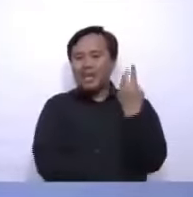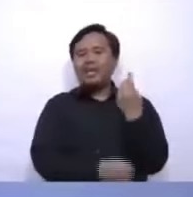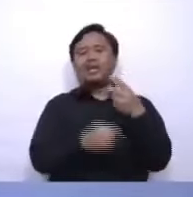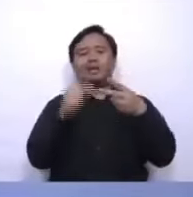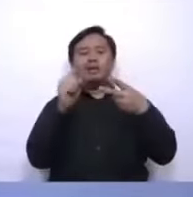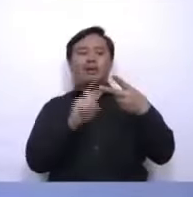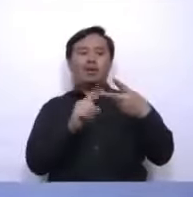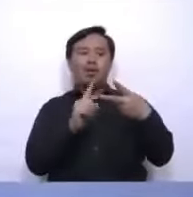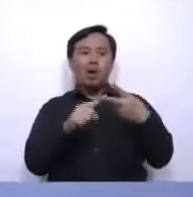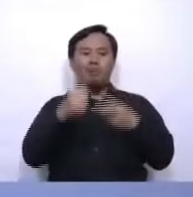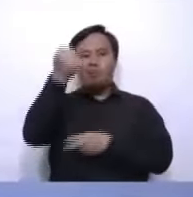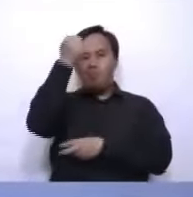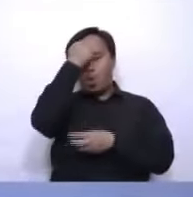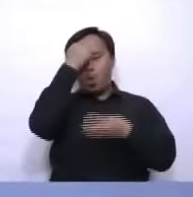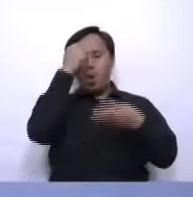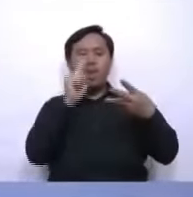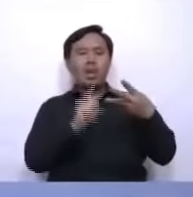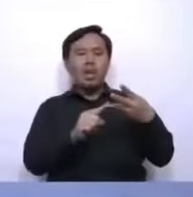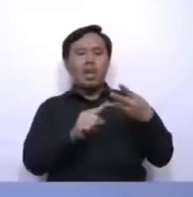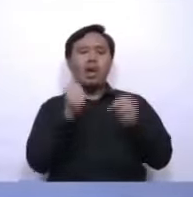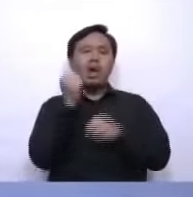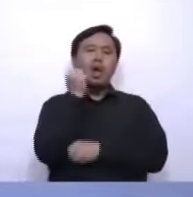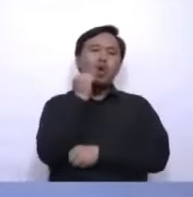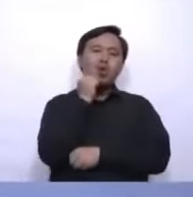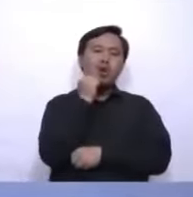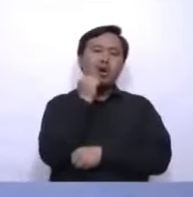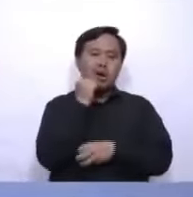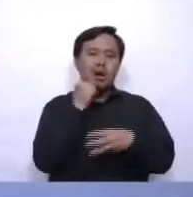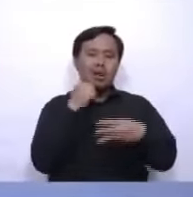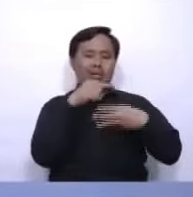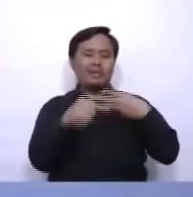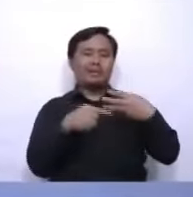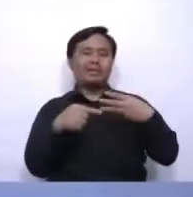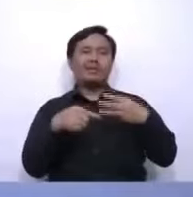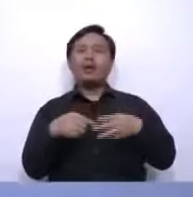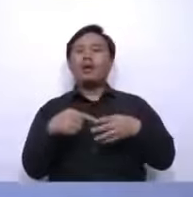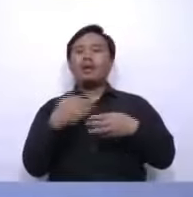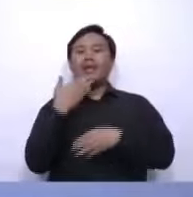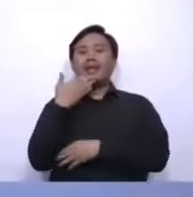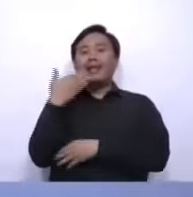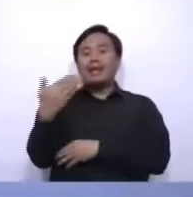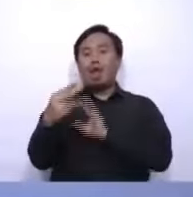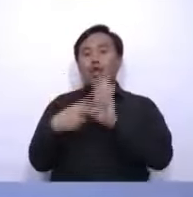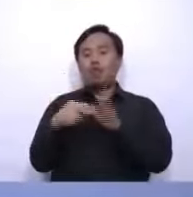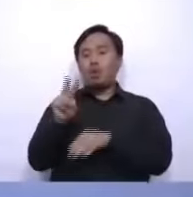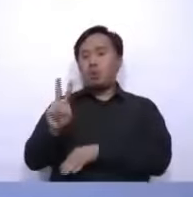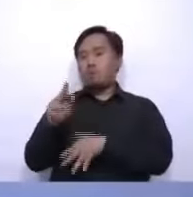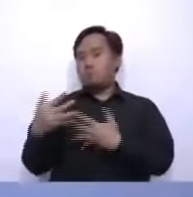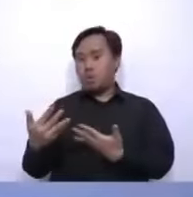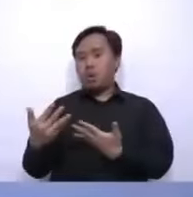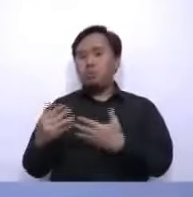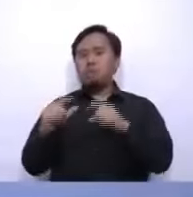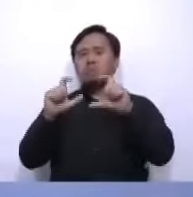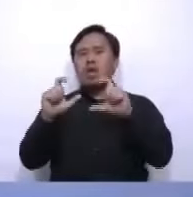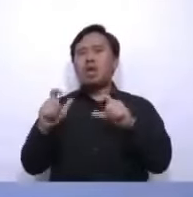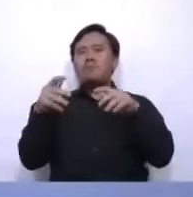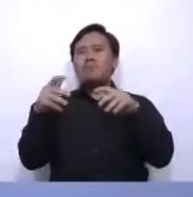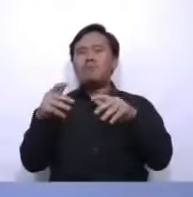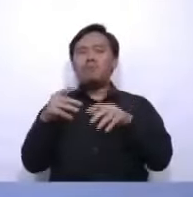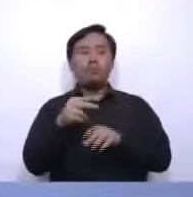kebodohan, yang ketiga adalah pengangguran. Yang saya ingin tanyakan kepada nomor 2, bagaimana cara mengatasi...